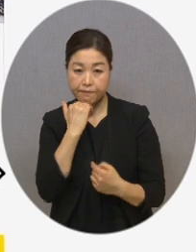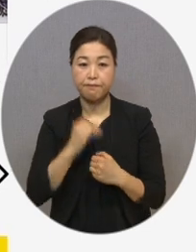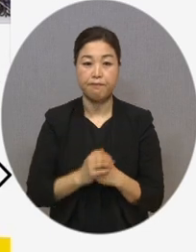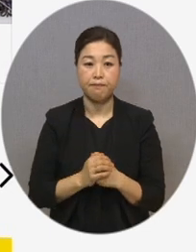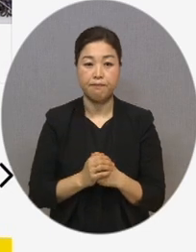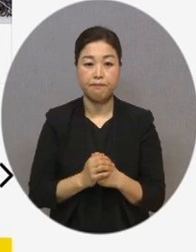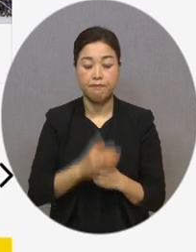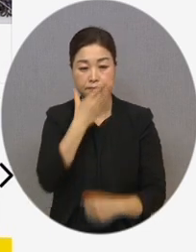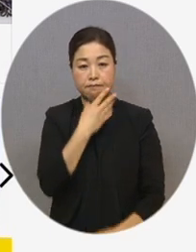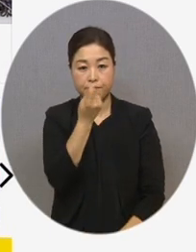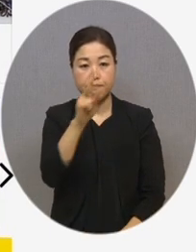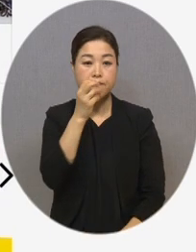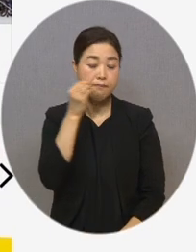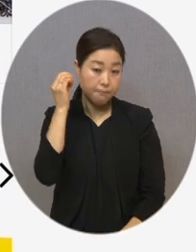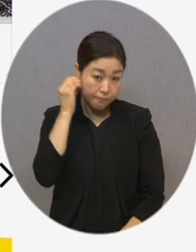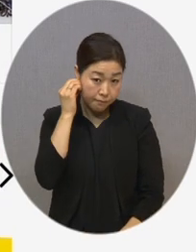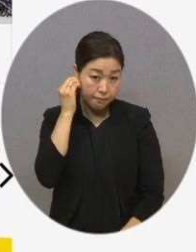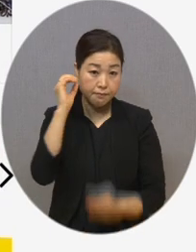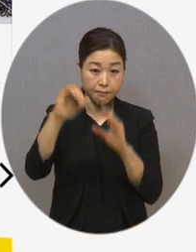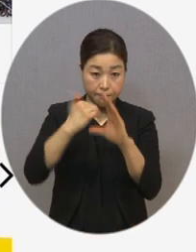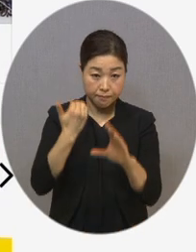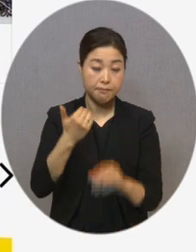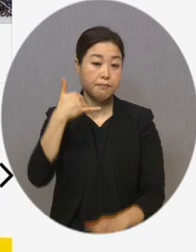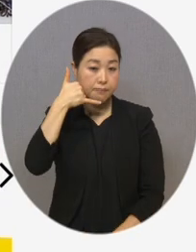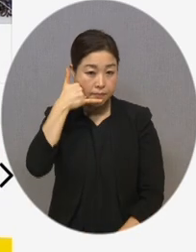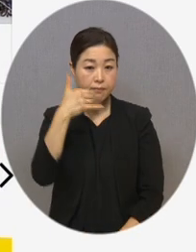홈페이지 또는 전자우편,